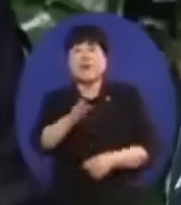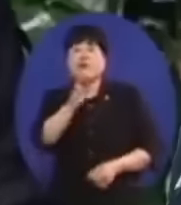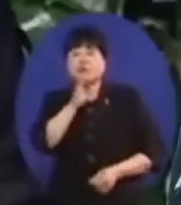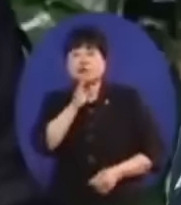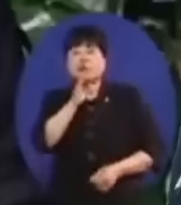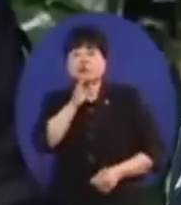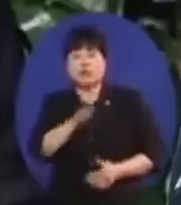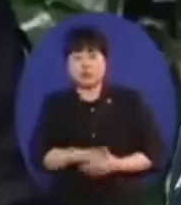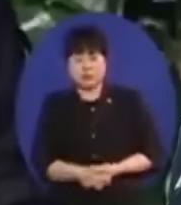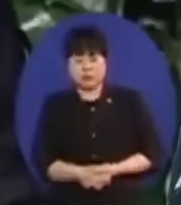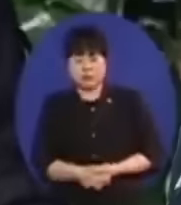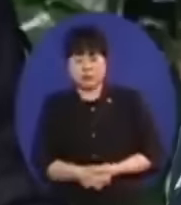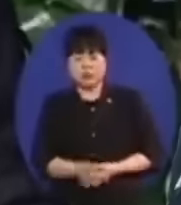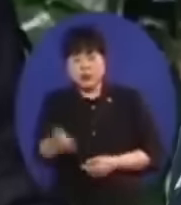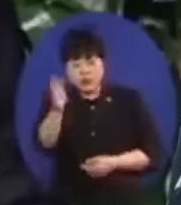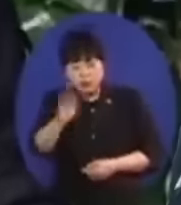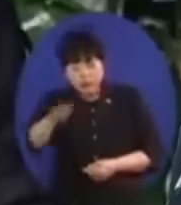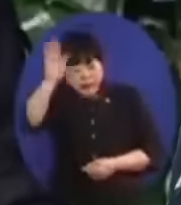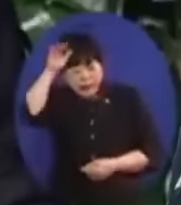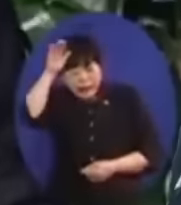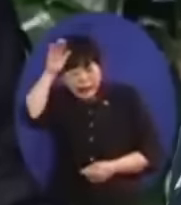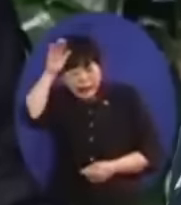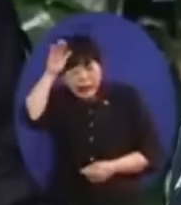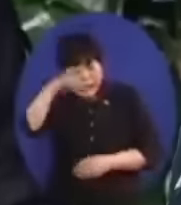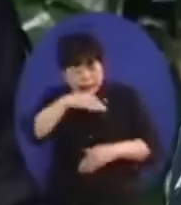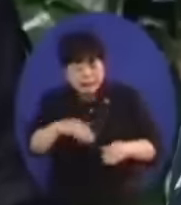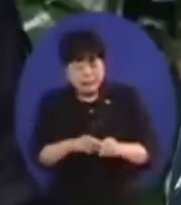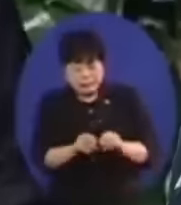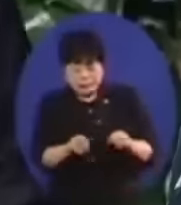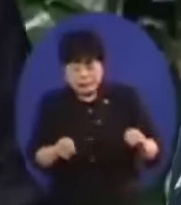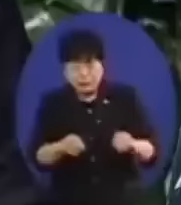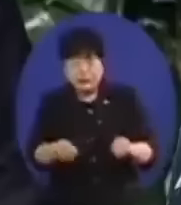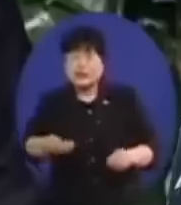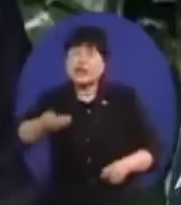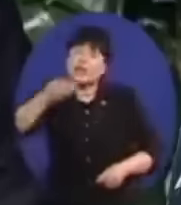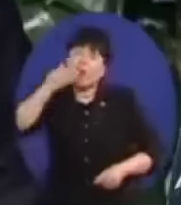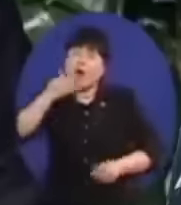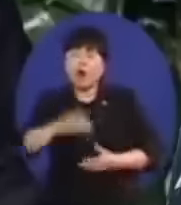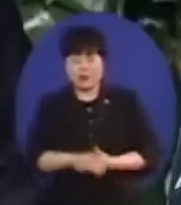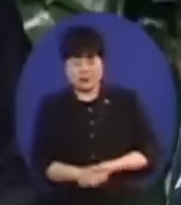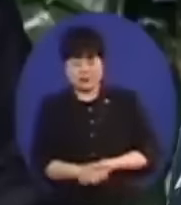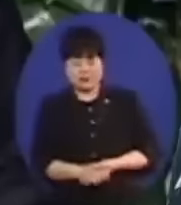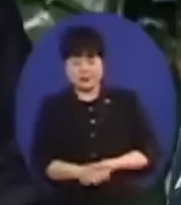옳습니다. 그러나 개들도 상 밑에서 떨어지는 부스러기는 먹습니다.